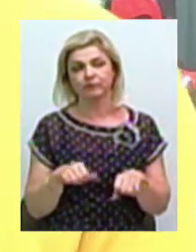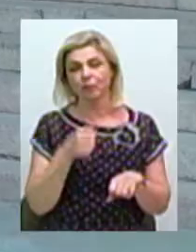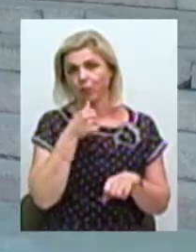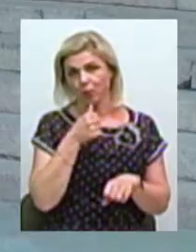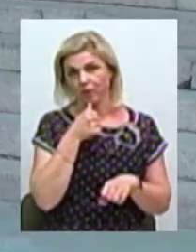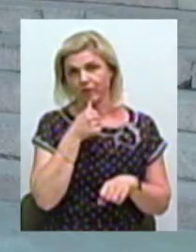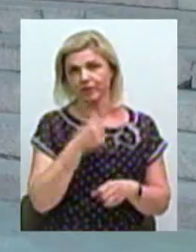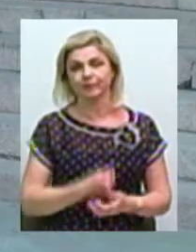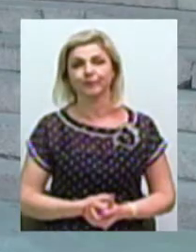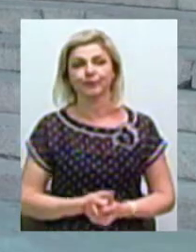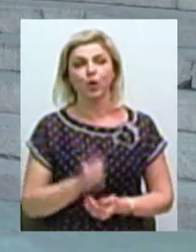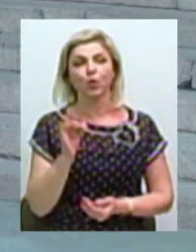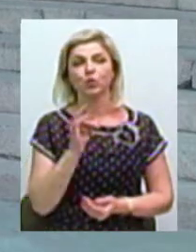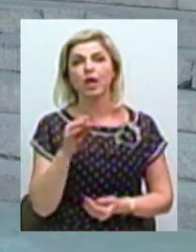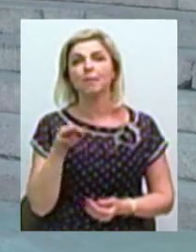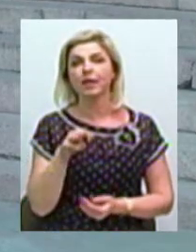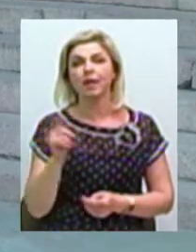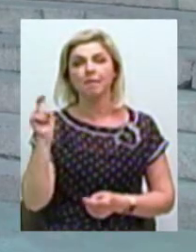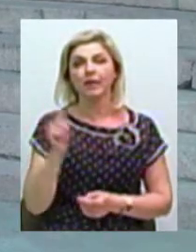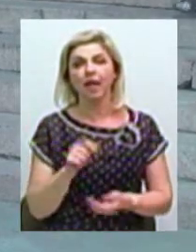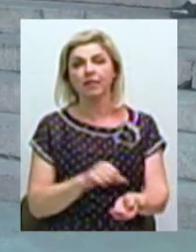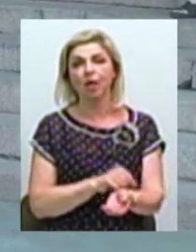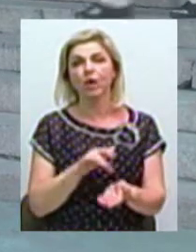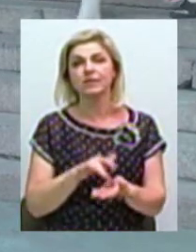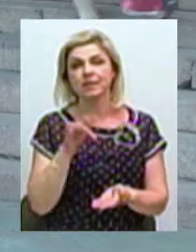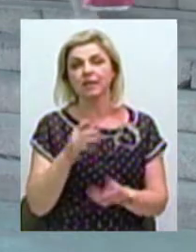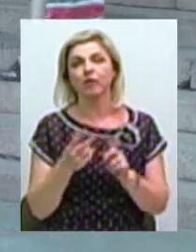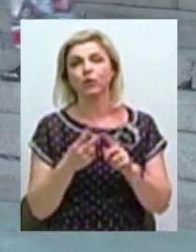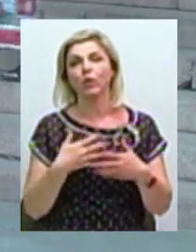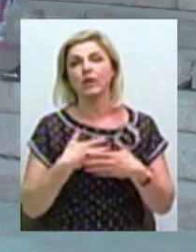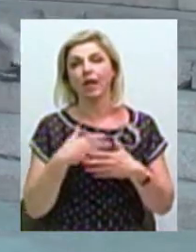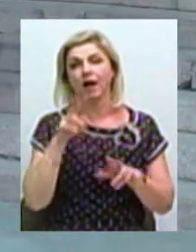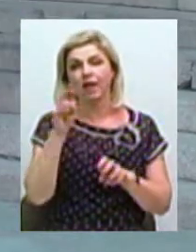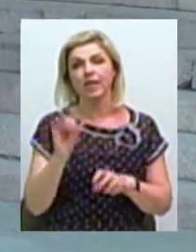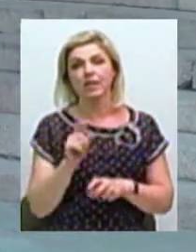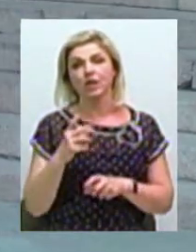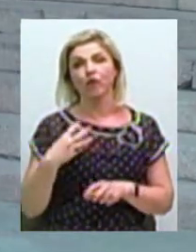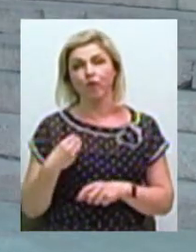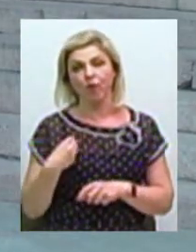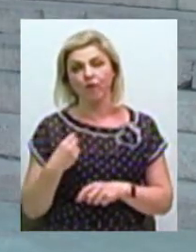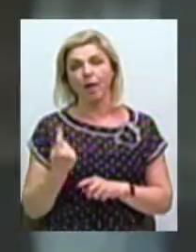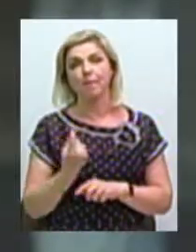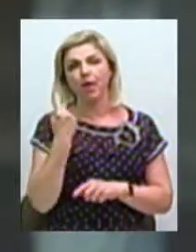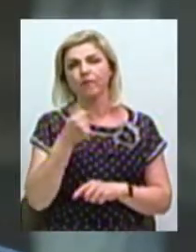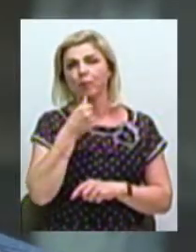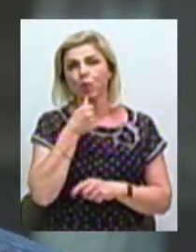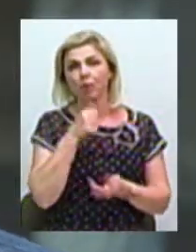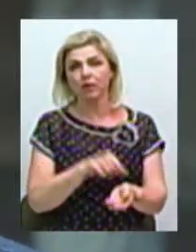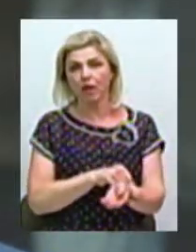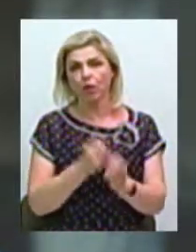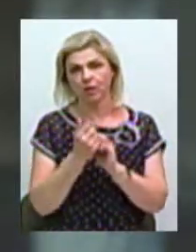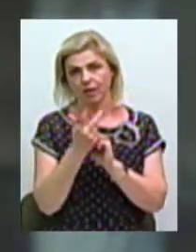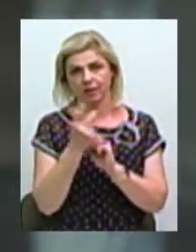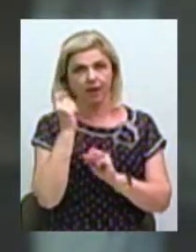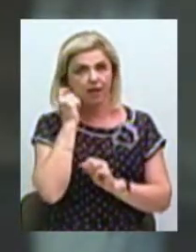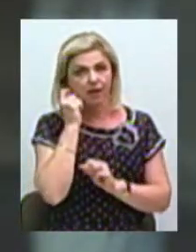спробувати. Руслан Манецький приїхав до наркологічного центру «Друге дихання» зі Львову. Вперше спробував наркотики в 13 років.